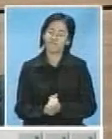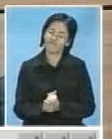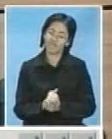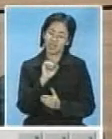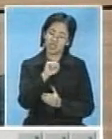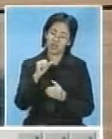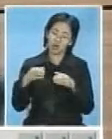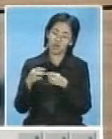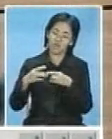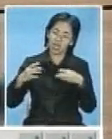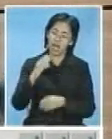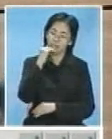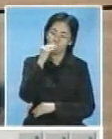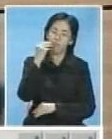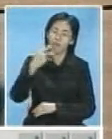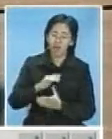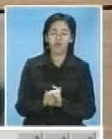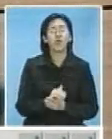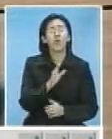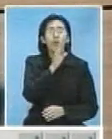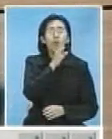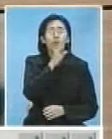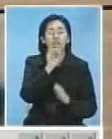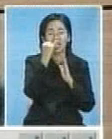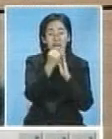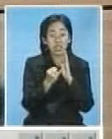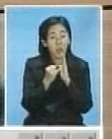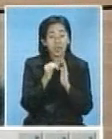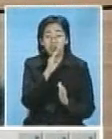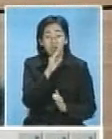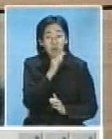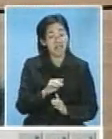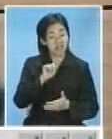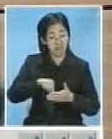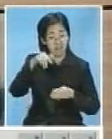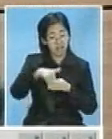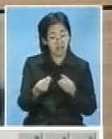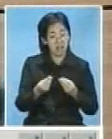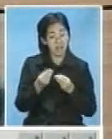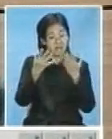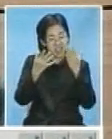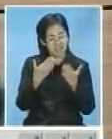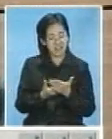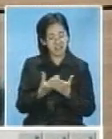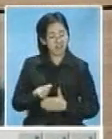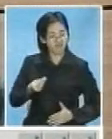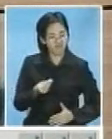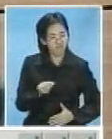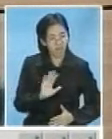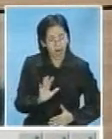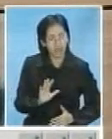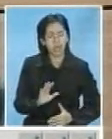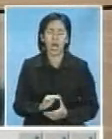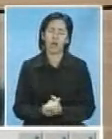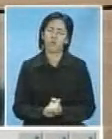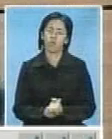นี่ยที่บอกว่าถ้าพรรคถ้าจังหวัดไหนไม่เลือกก็จะไม่ให้งบประมาณจังหวัดนั้นอ้าง